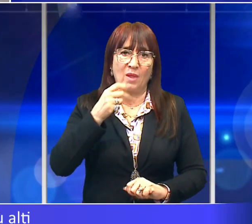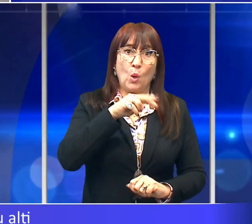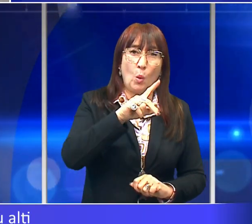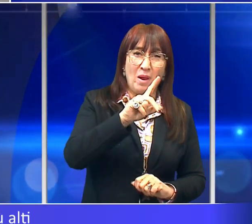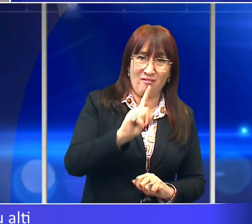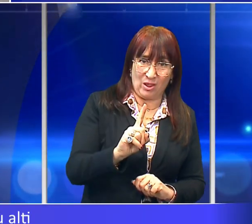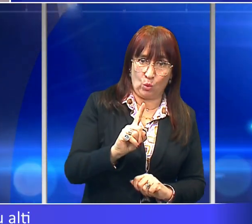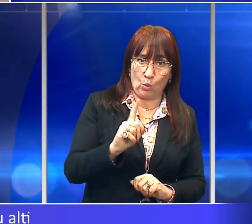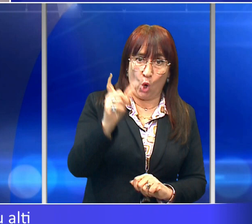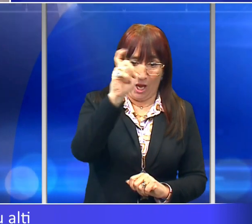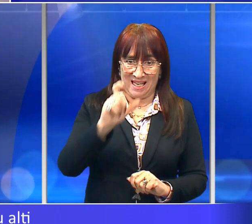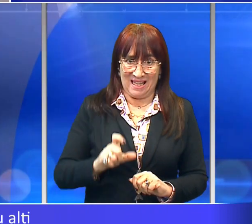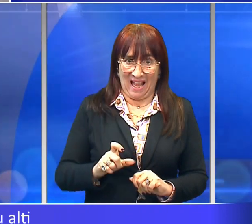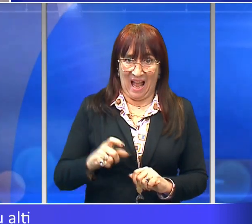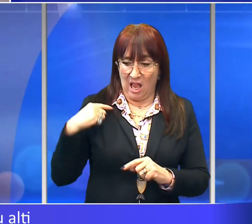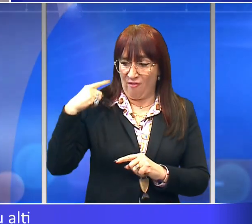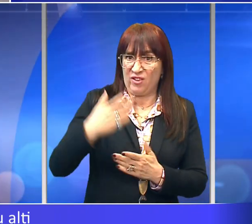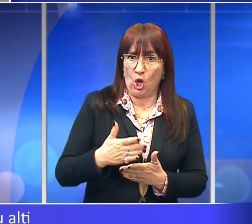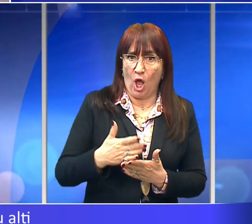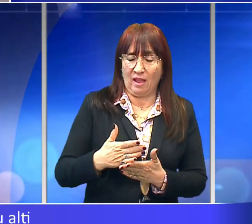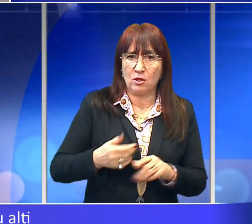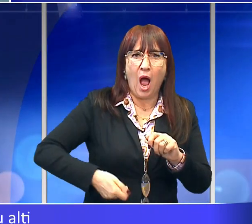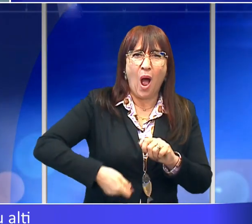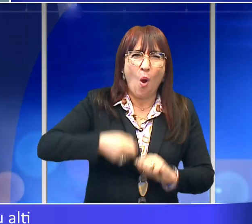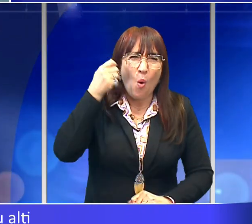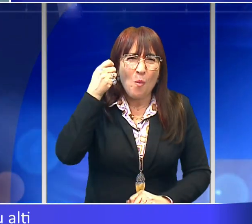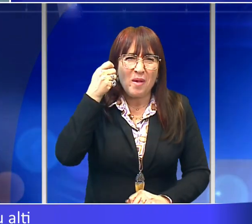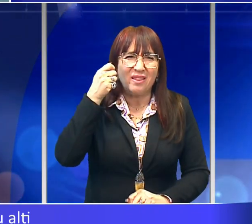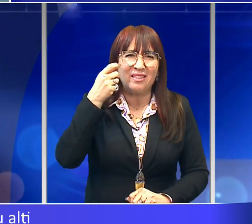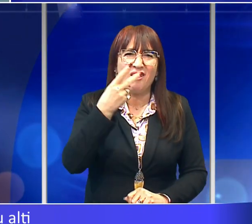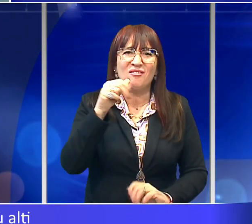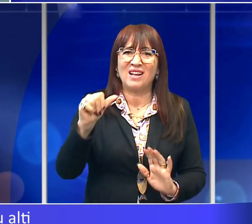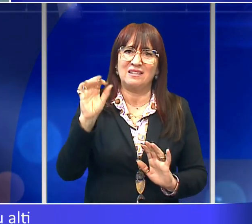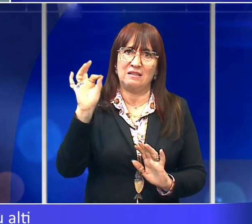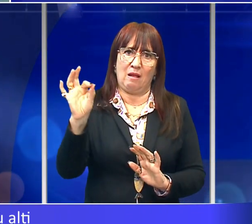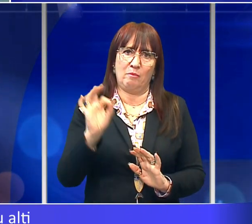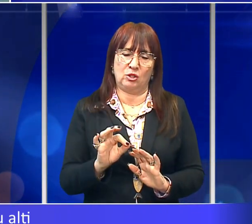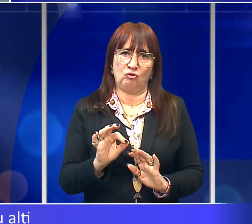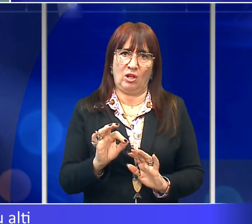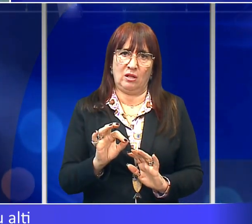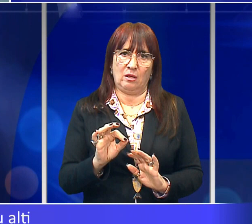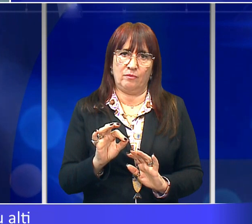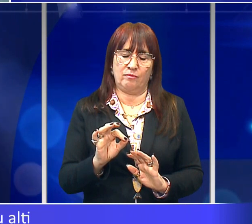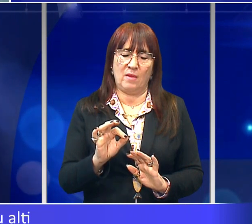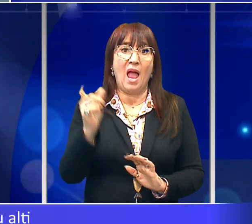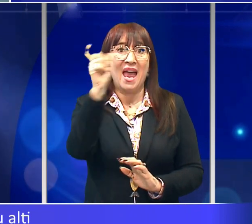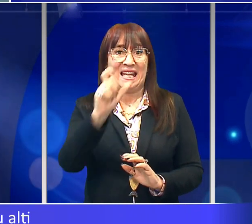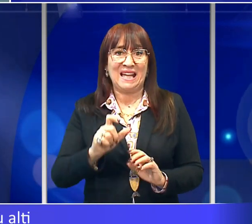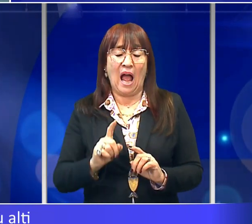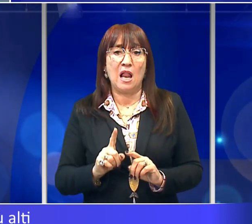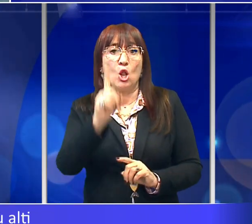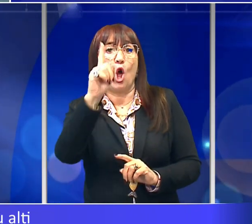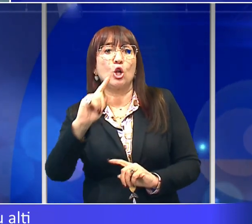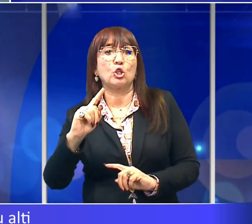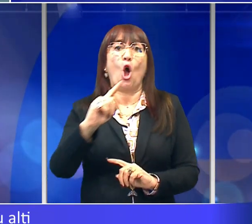2021 in Italia sono aumentati in media del 26% e nelle regioni del